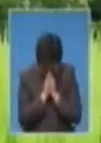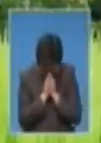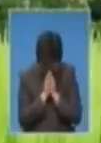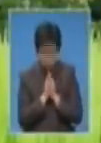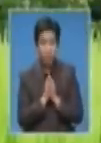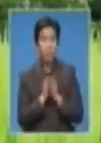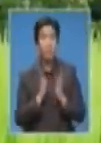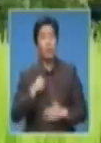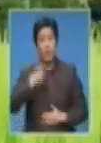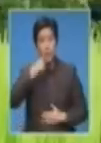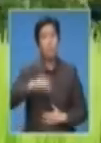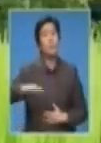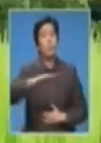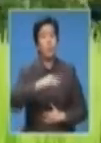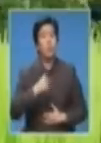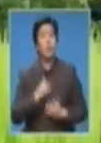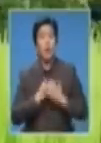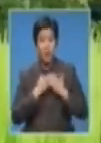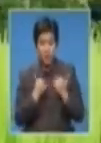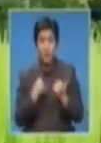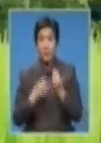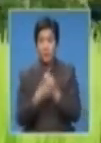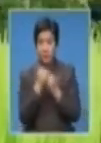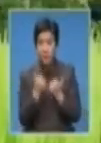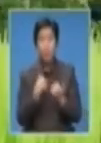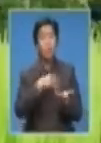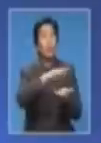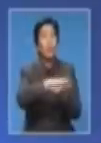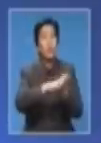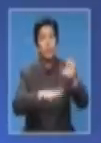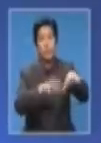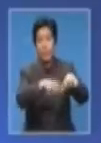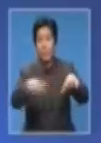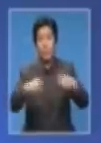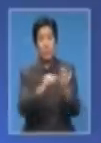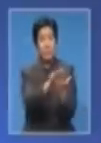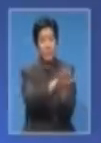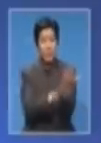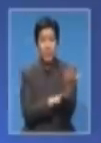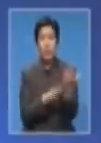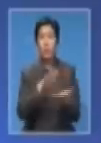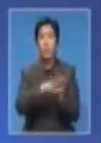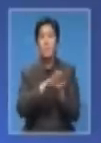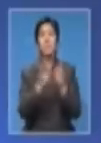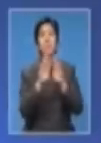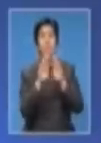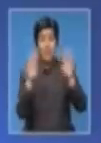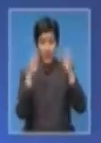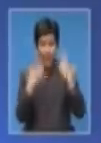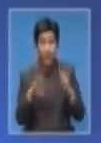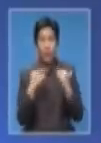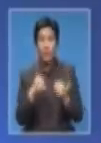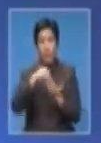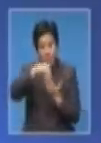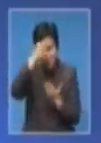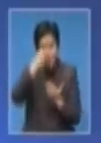พี่น้องประชาชนที่รักทุกท่านสัปดาห์นี้โรงเรียนและสถานศึกษาต่างๆทั่วประเทศก็เริ่มเปิดภาคเรียนแล้วนะครับการศึกษ